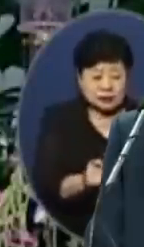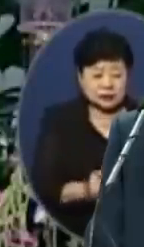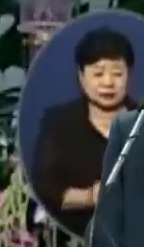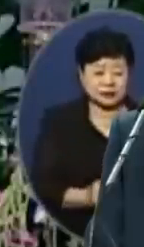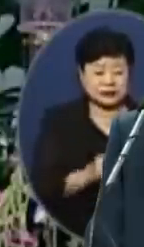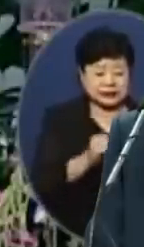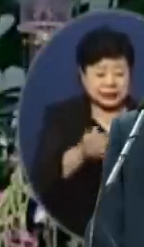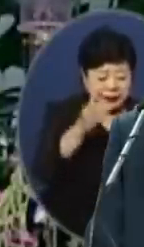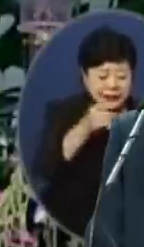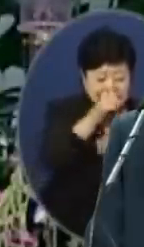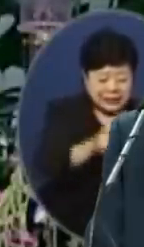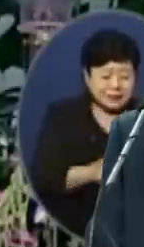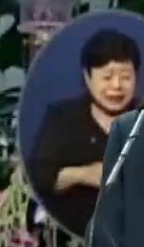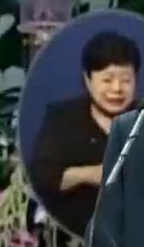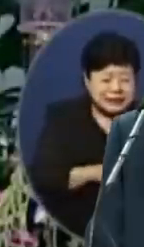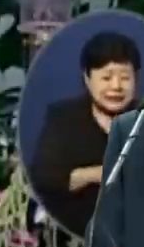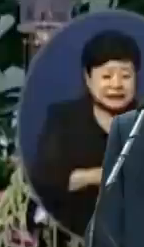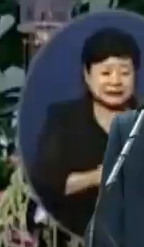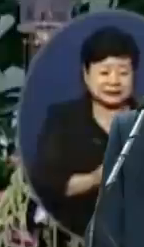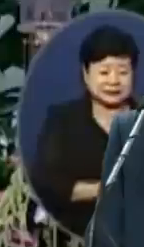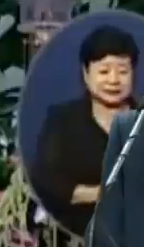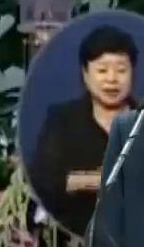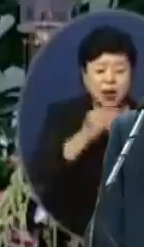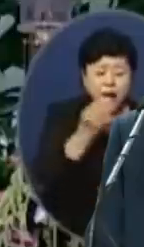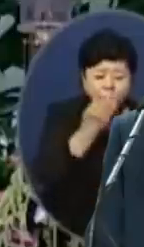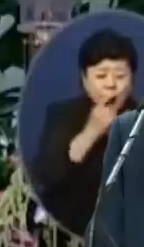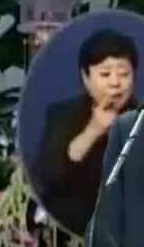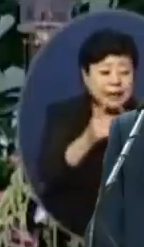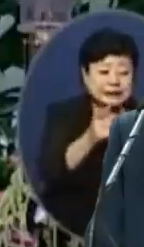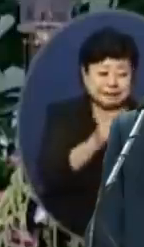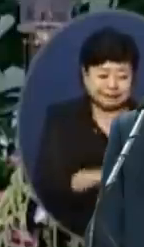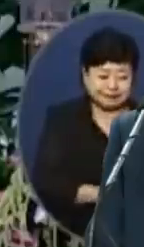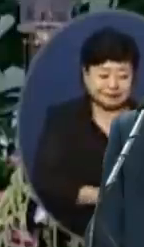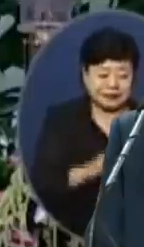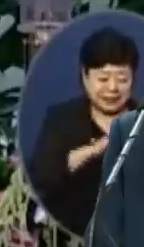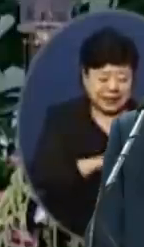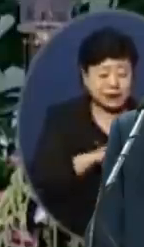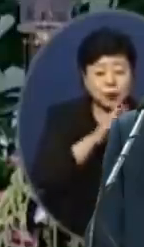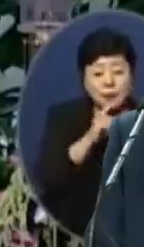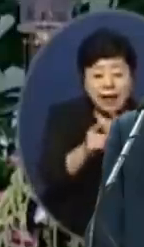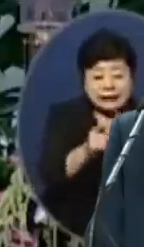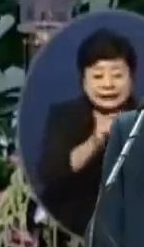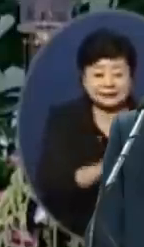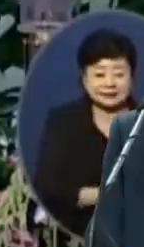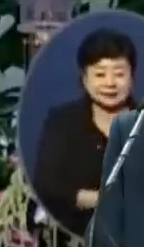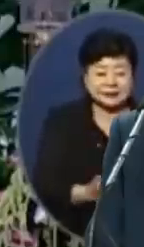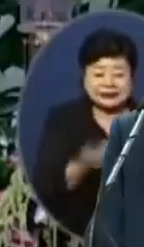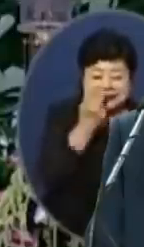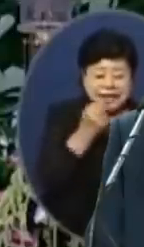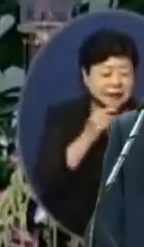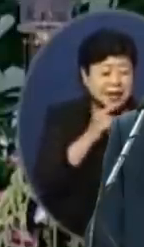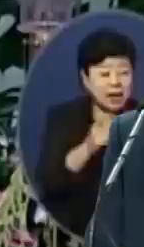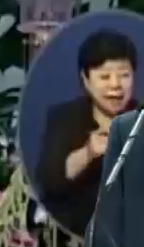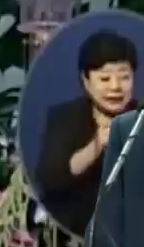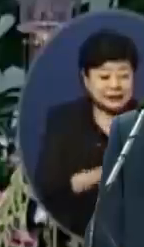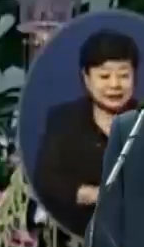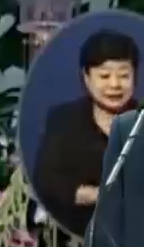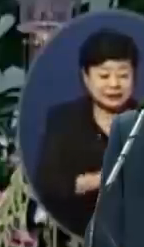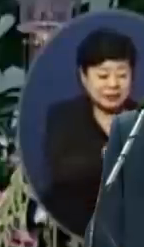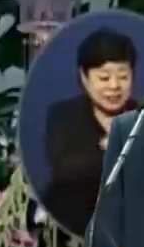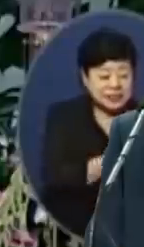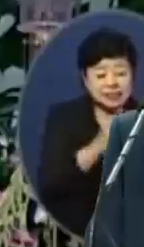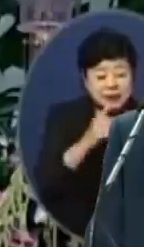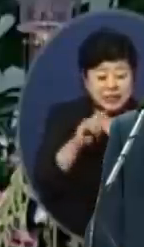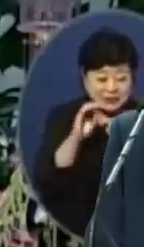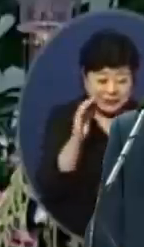인간을 향한 하나님의 뜻을 기록한 책으로 거룩한 말씀이요 약속의 말씀이요 생명의 말씀이요 능력의